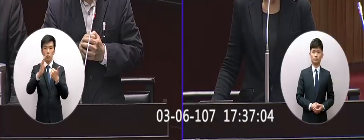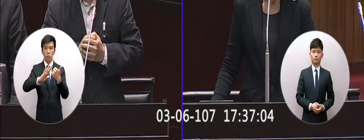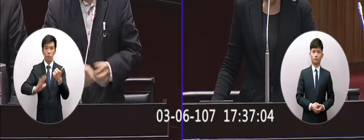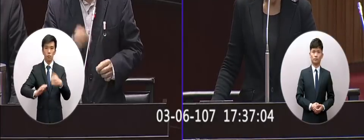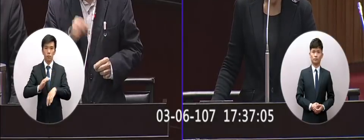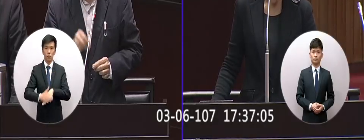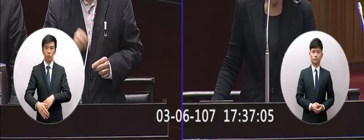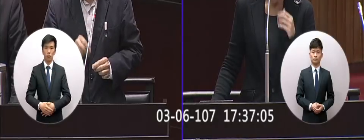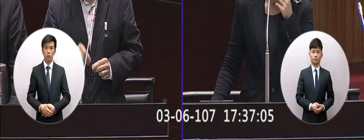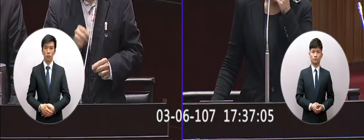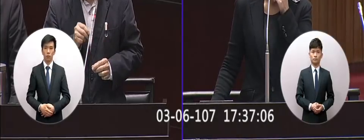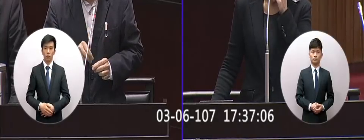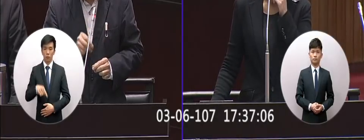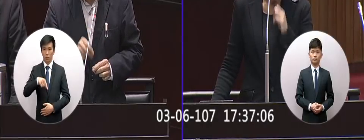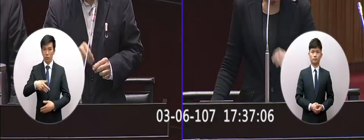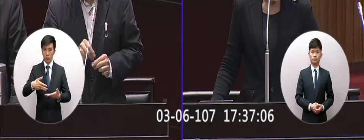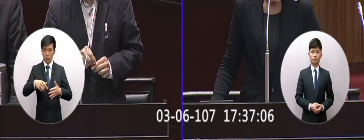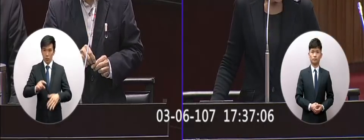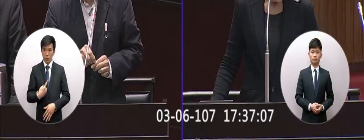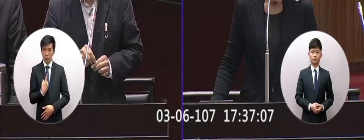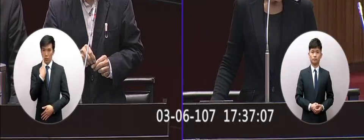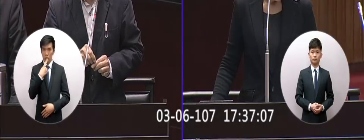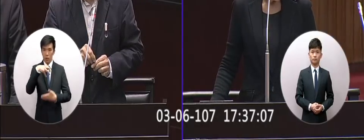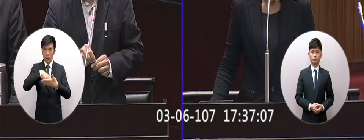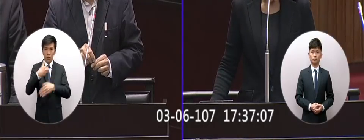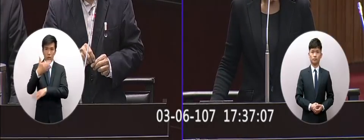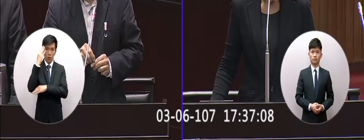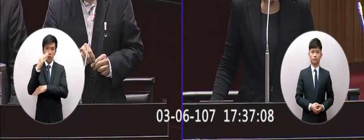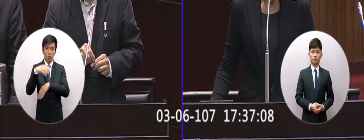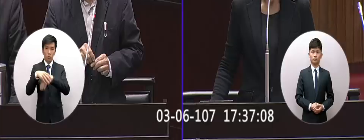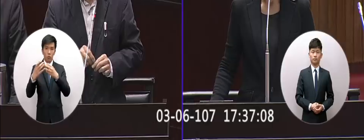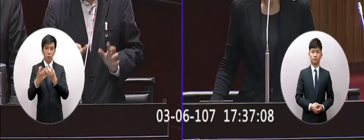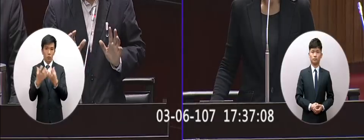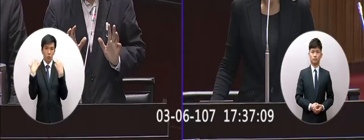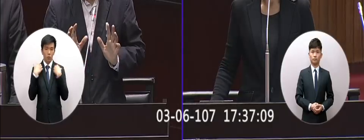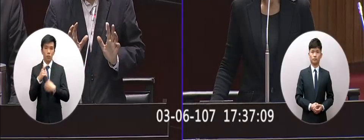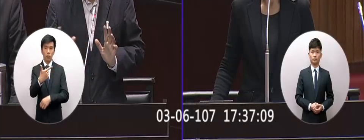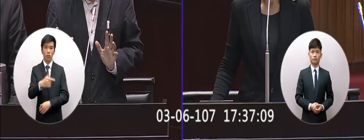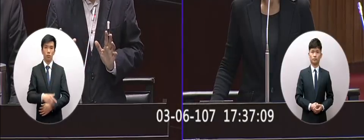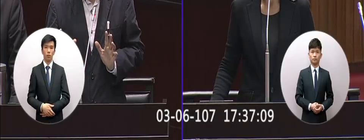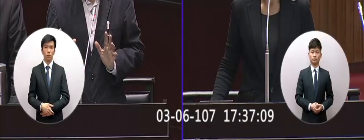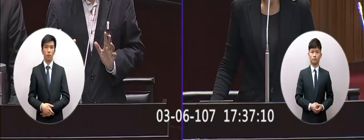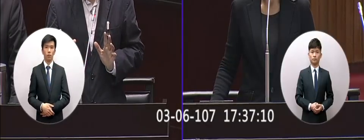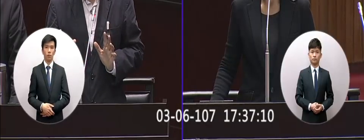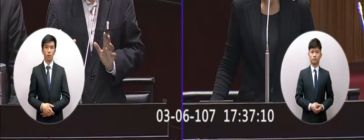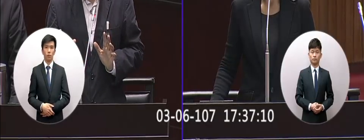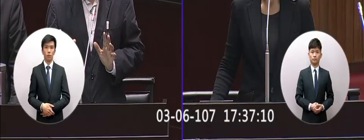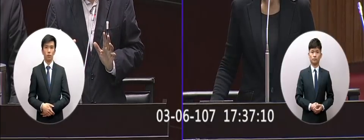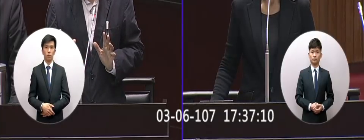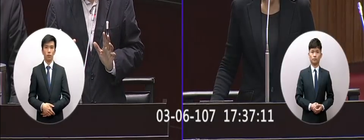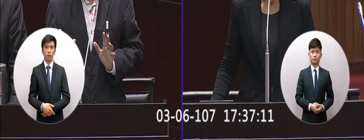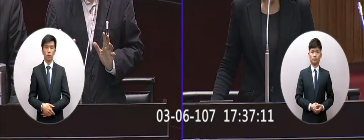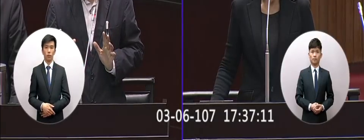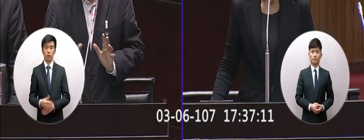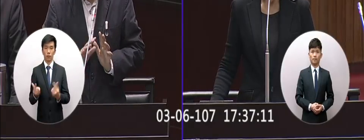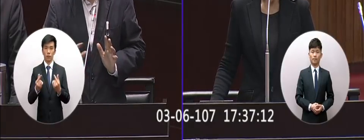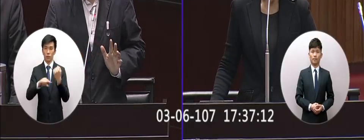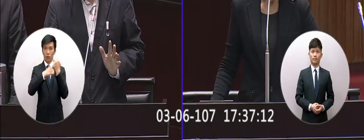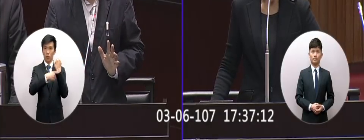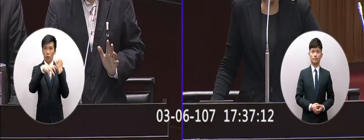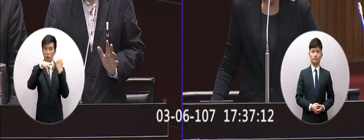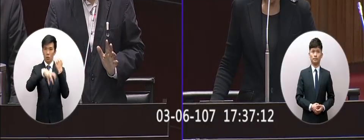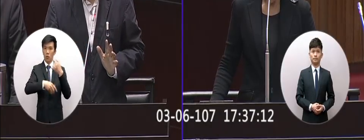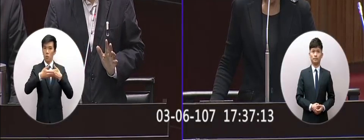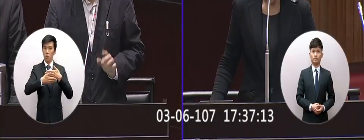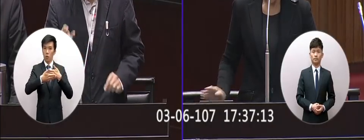情不是只有内政部的事情，许多法院上的程